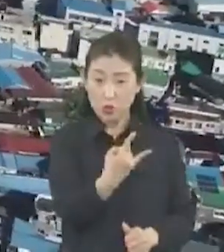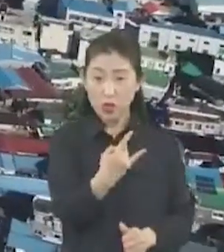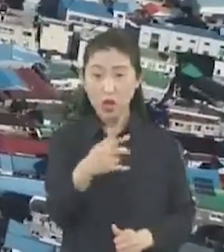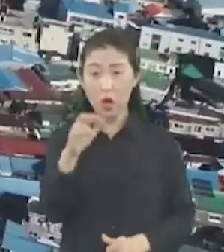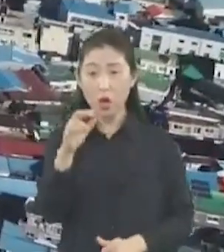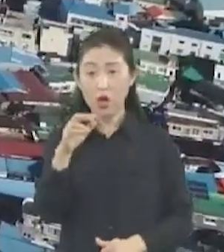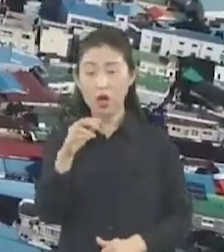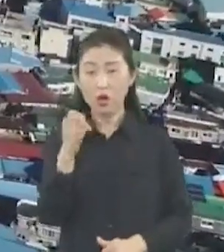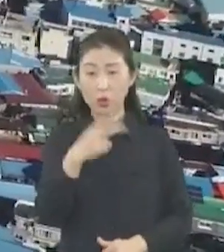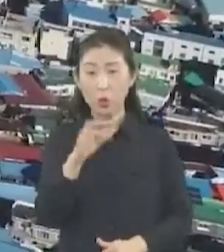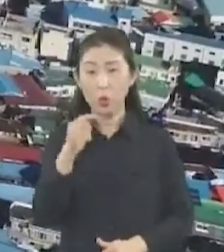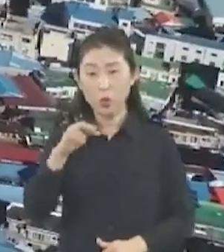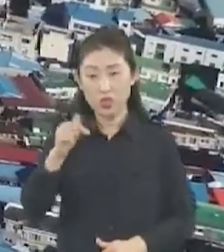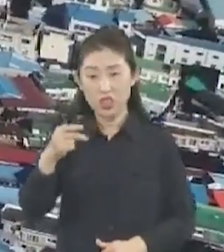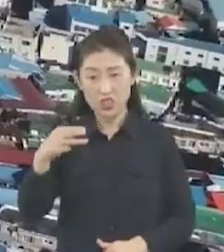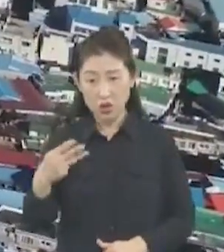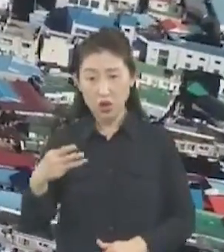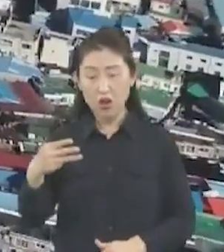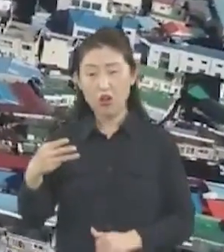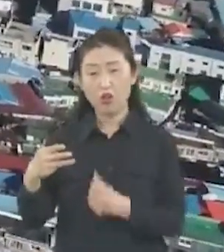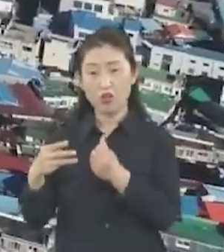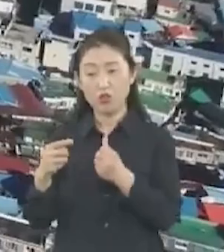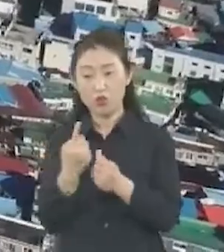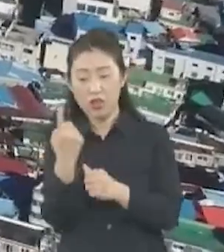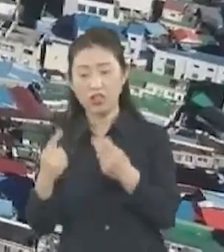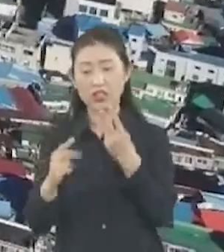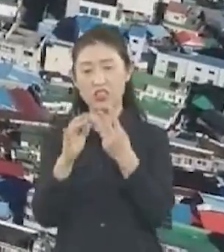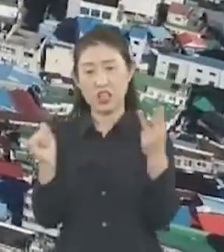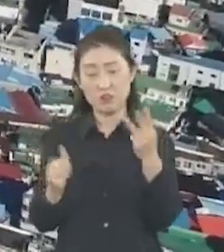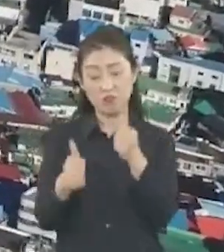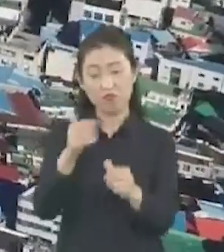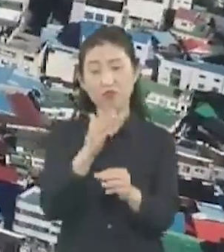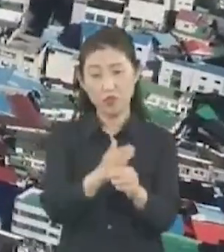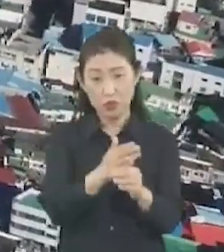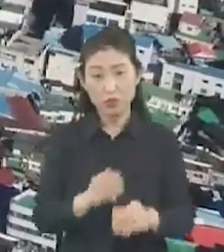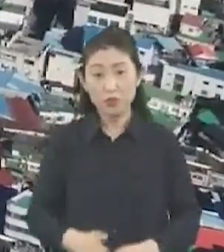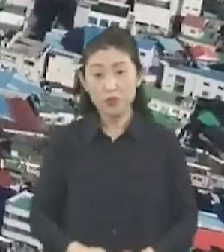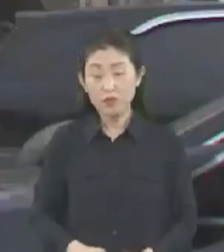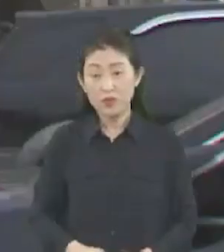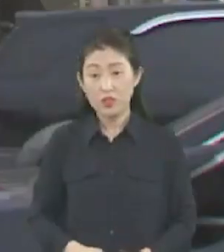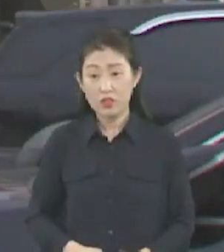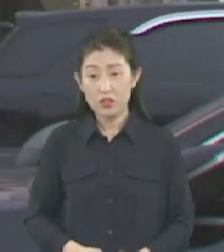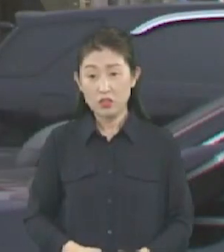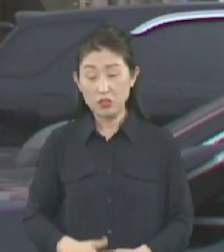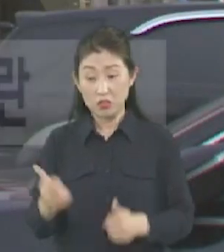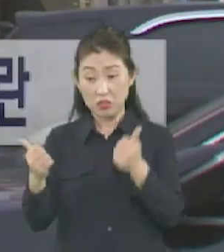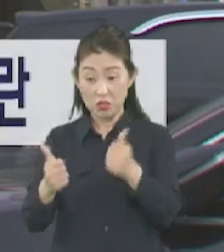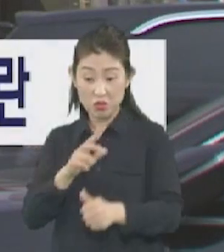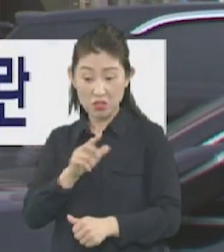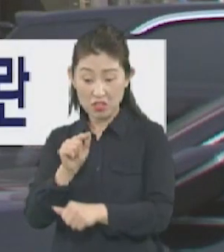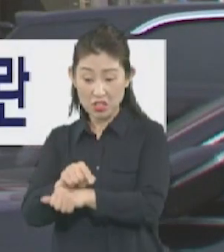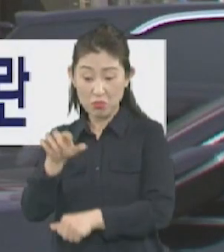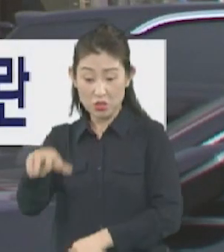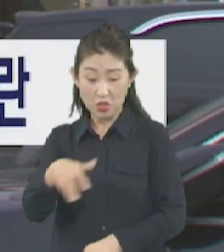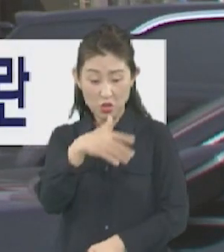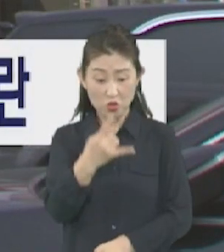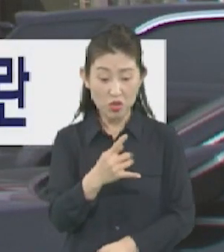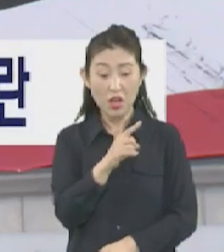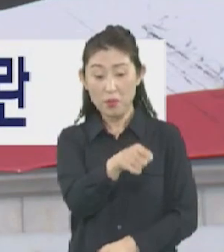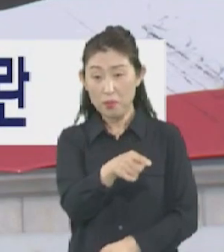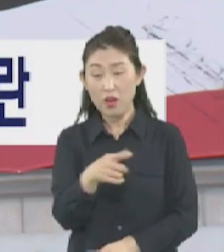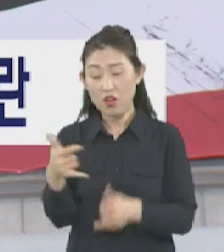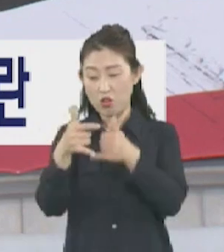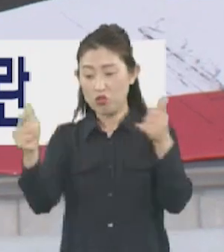오진열, 김용필 등 3명이 치열한 경쟁을 하고 있습니다. 이런 상황에서 지역구 의원 사무소에 최 후보의 현수막만